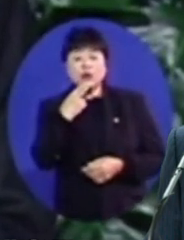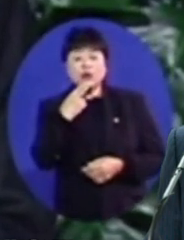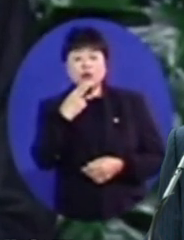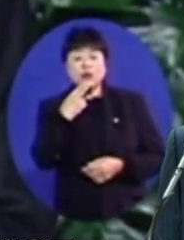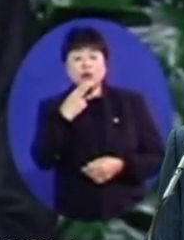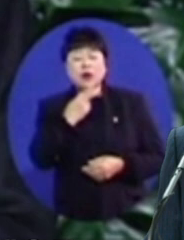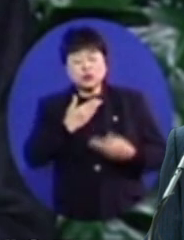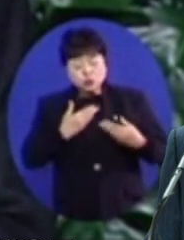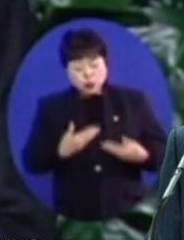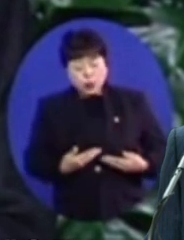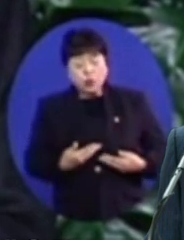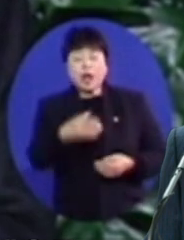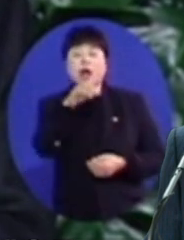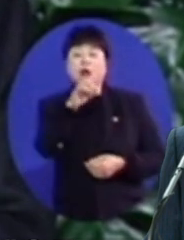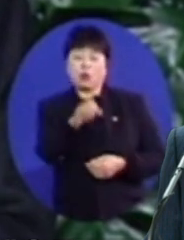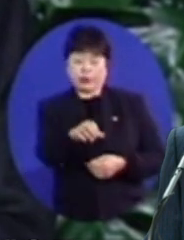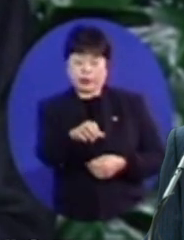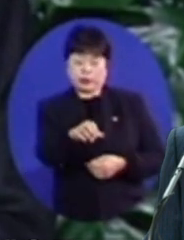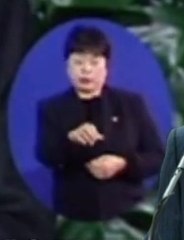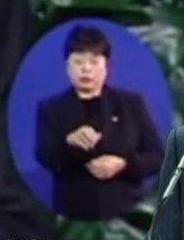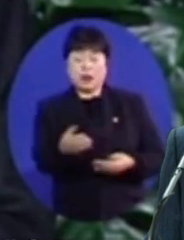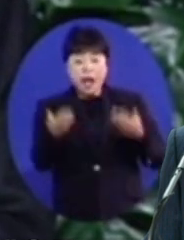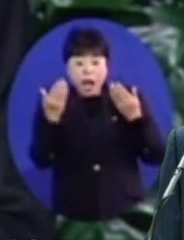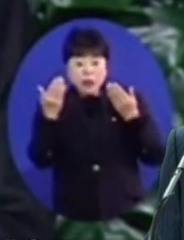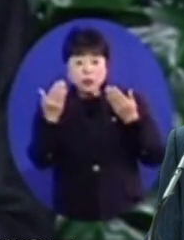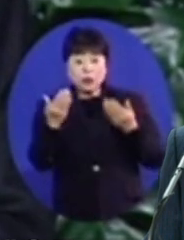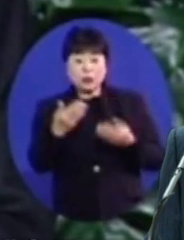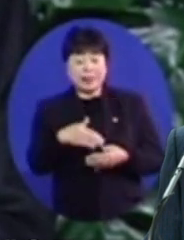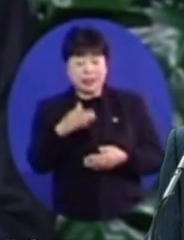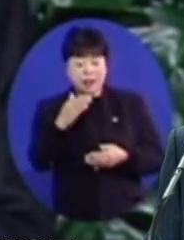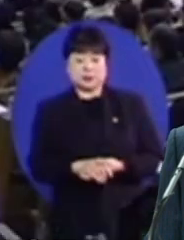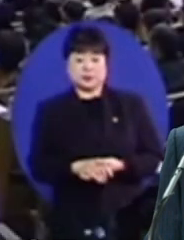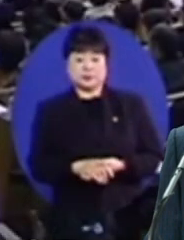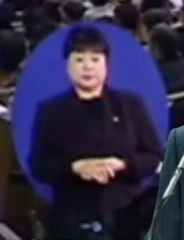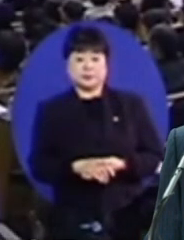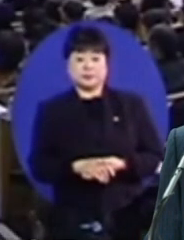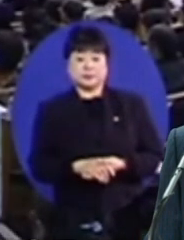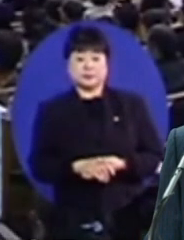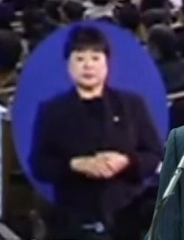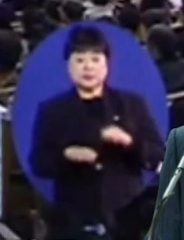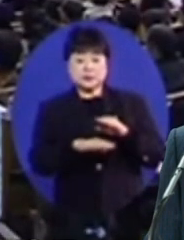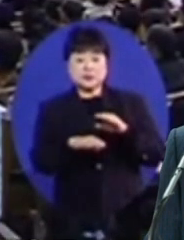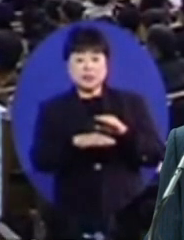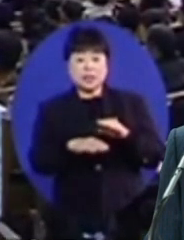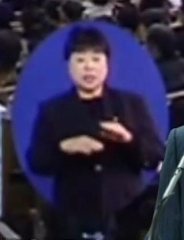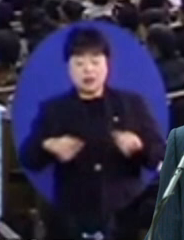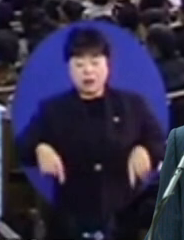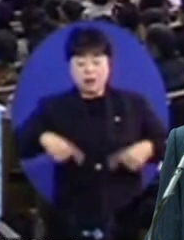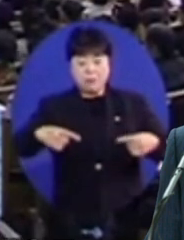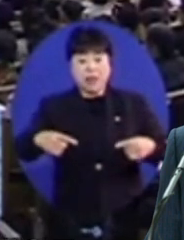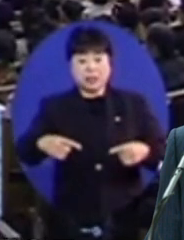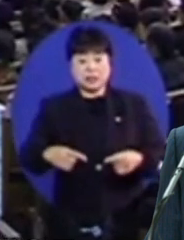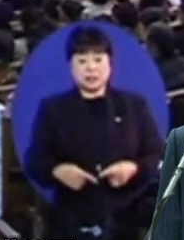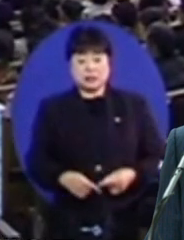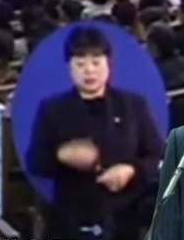너무 적마한 곳이었습니다 학교 갔다가 하루 오니깐 차가 지나간 바퀴를